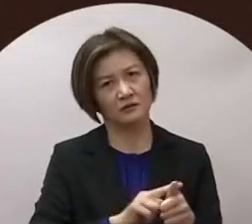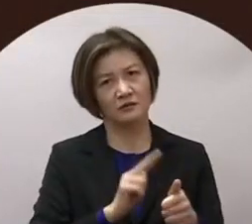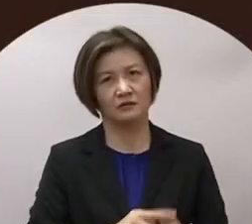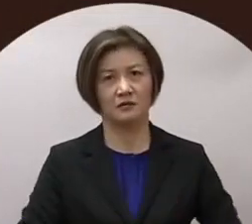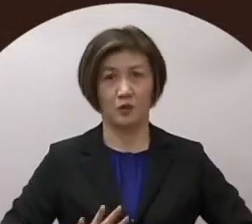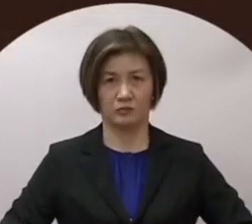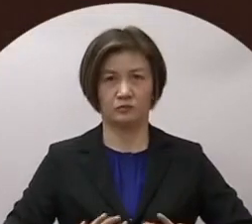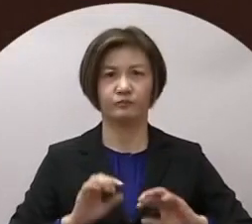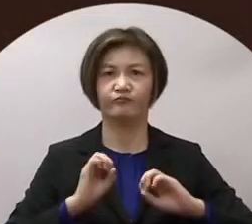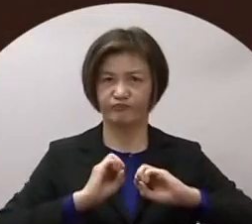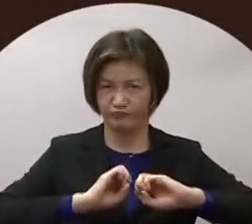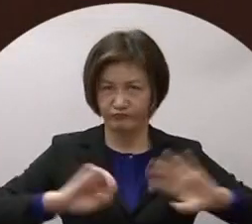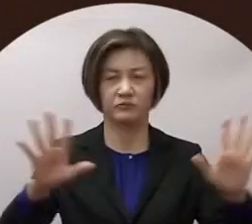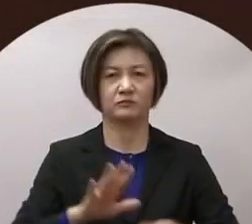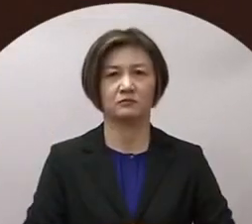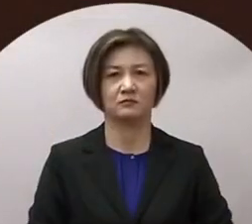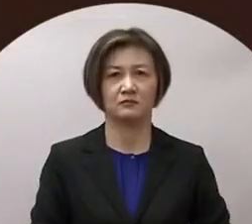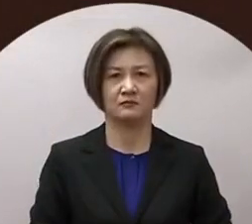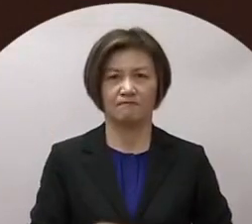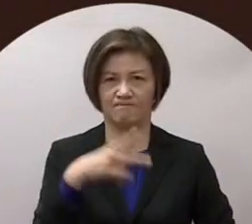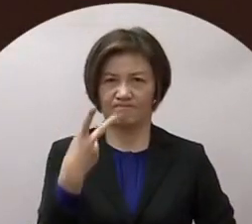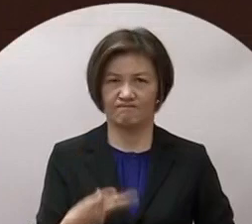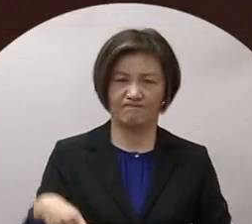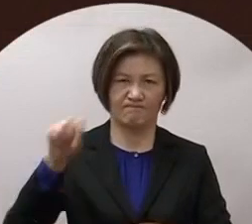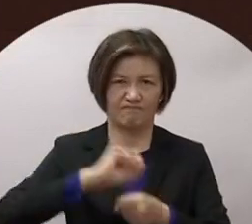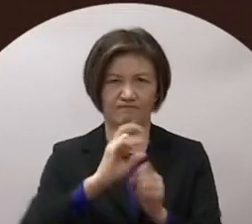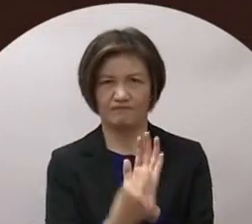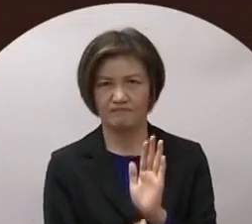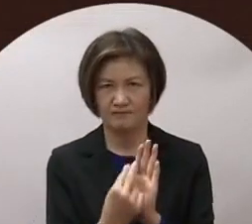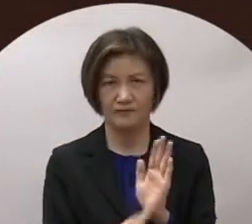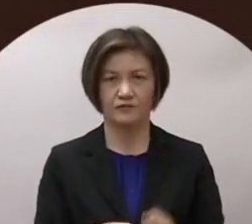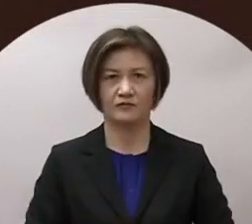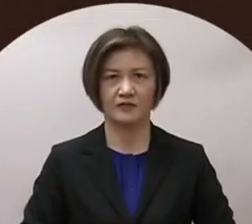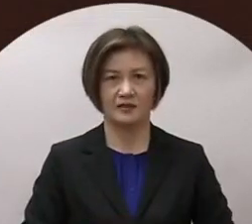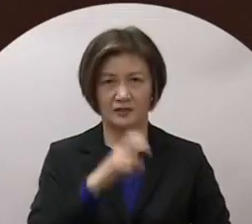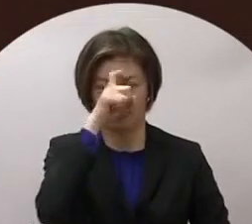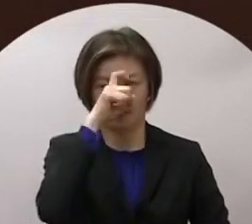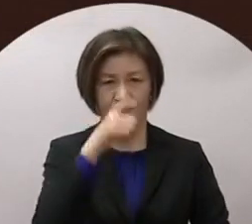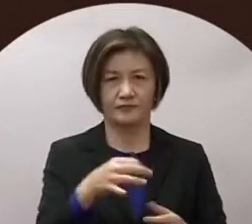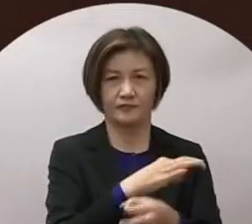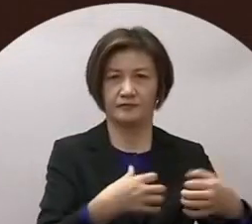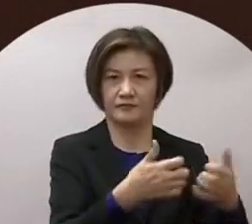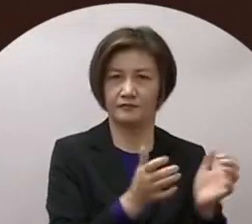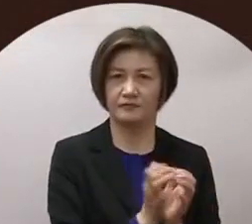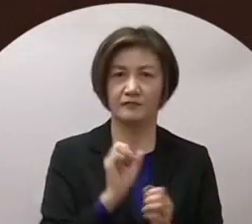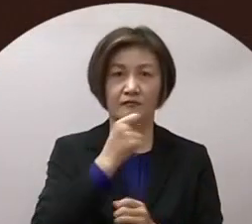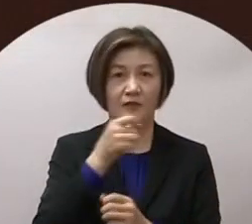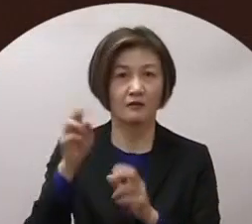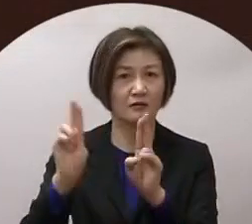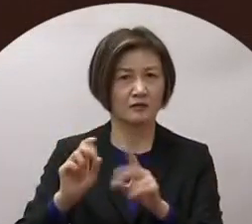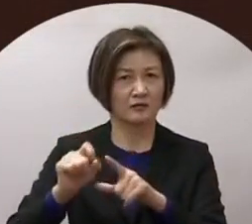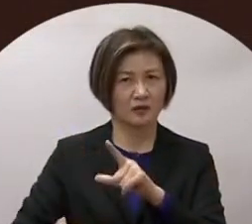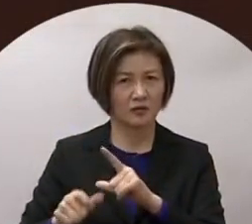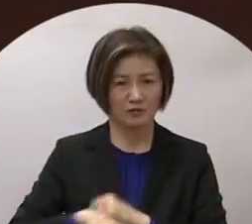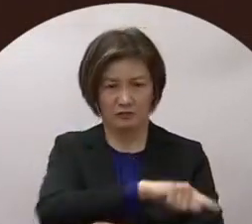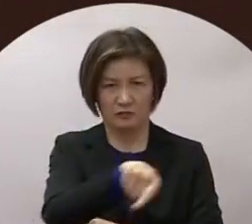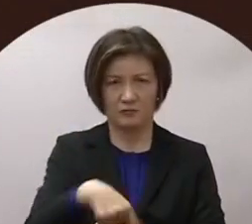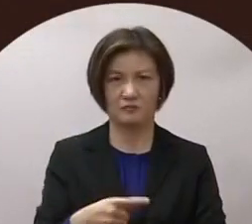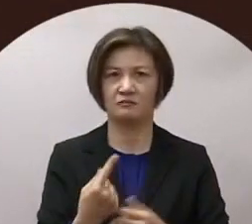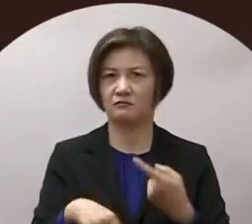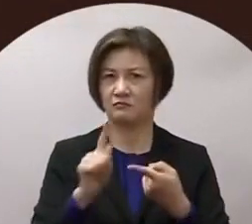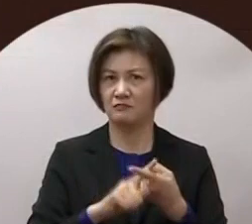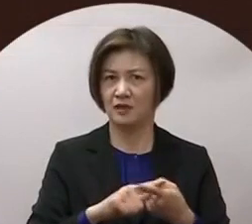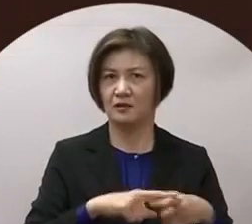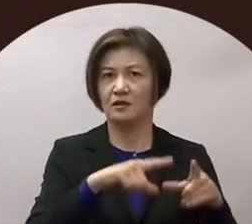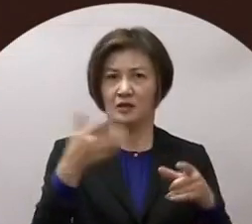边强烈再强烈的要求经济部、台电公司，你应该要遵